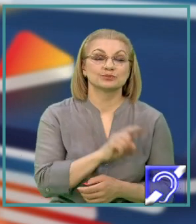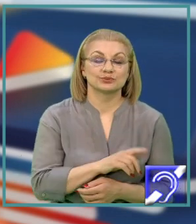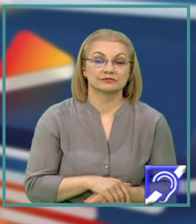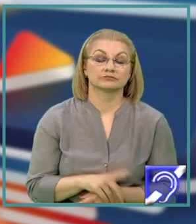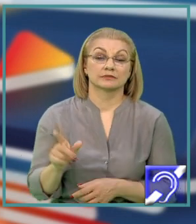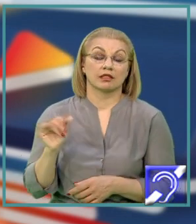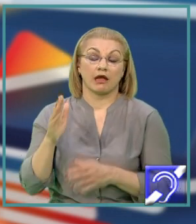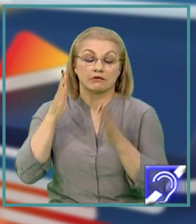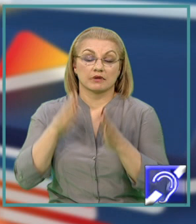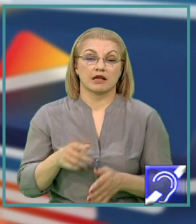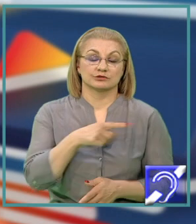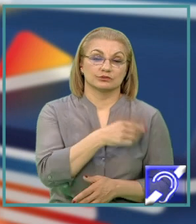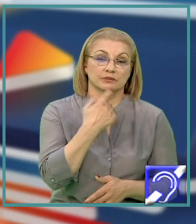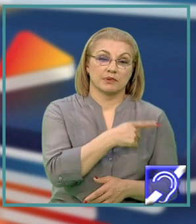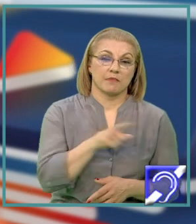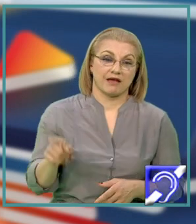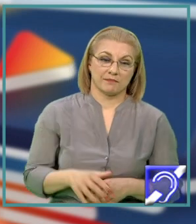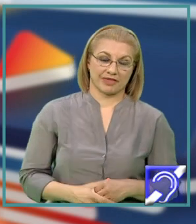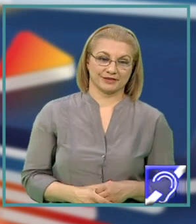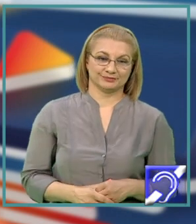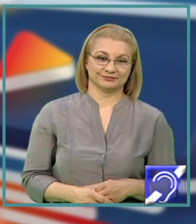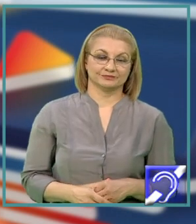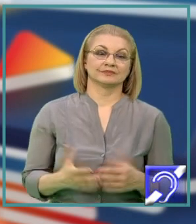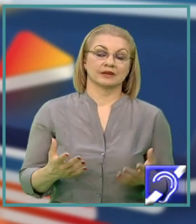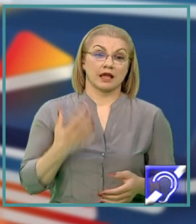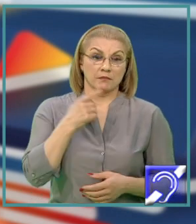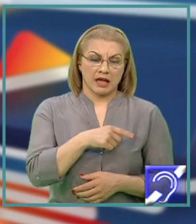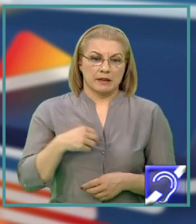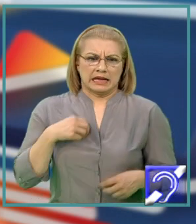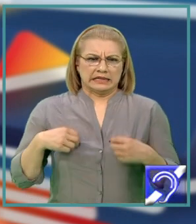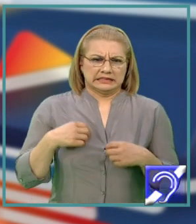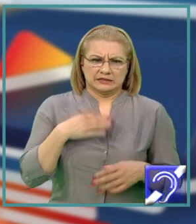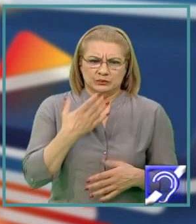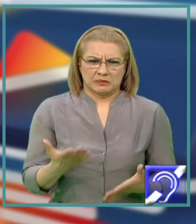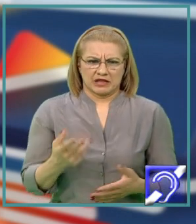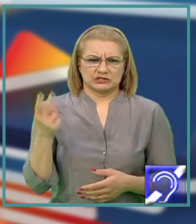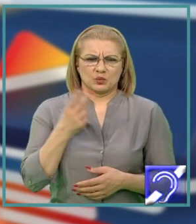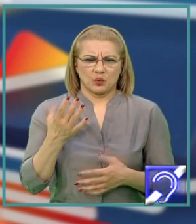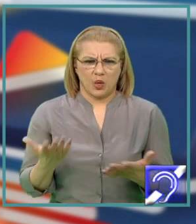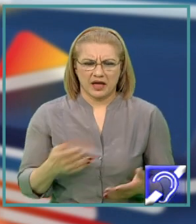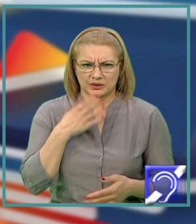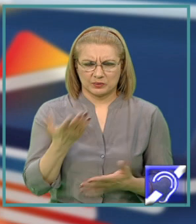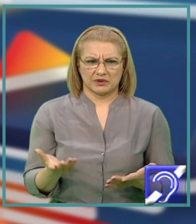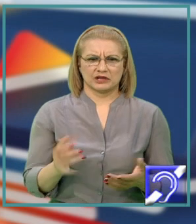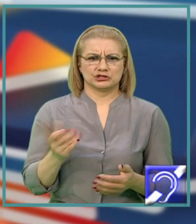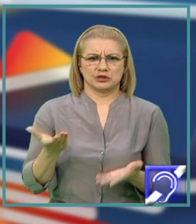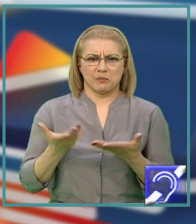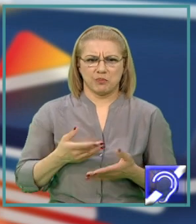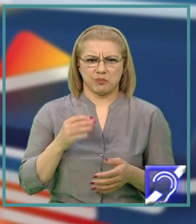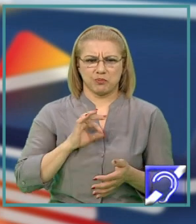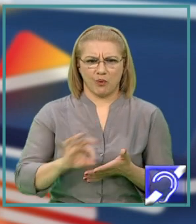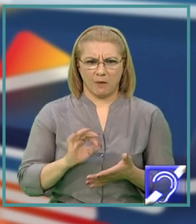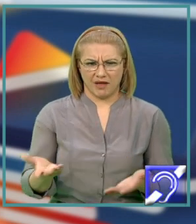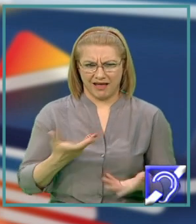o ascultă cu sfințenie. Aceasta este profund nemulțumită. Nu-i plac nici culoarea, nici faptul că e primită de pomană. Soacra